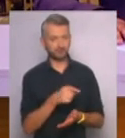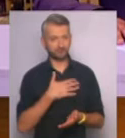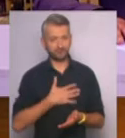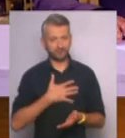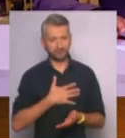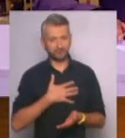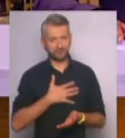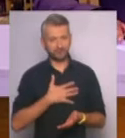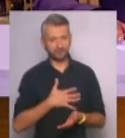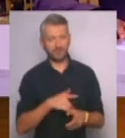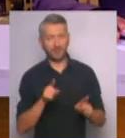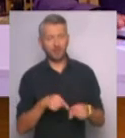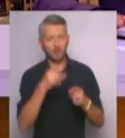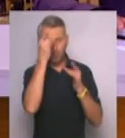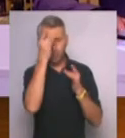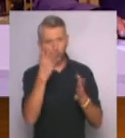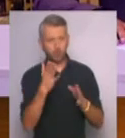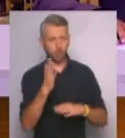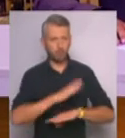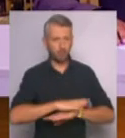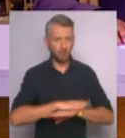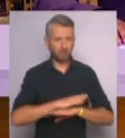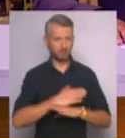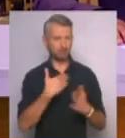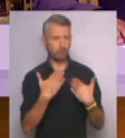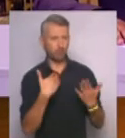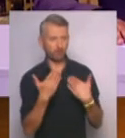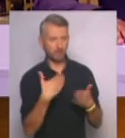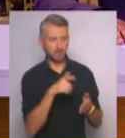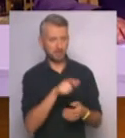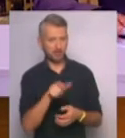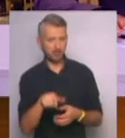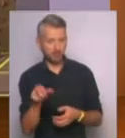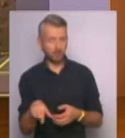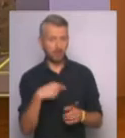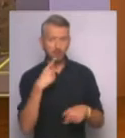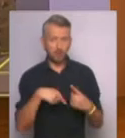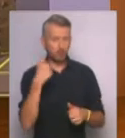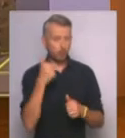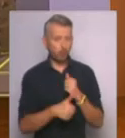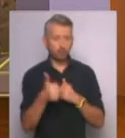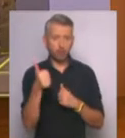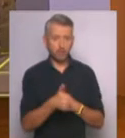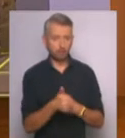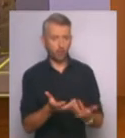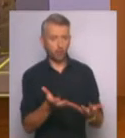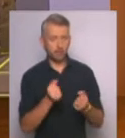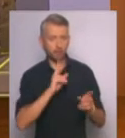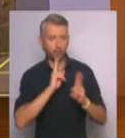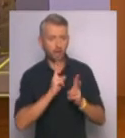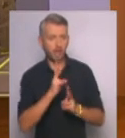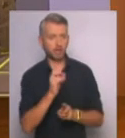низькому рівні. Тобто навіть культура поводження з пасажирами, ну, постійно, майже кожного тижня отримую скарги